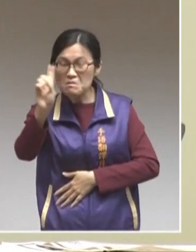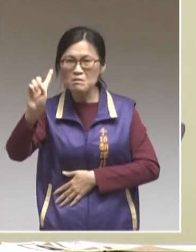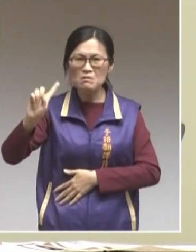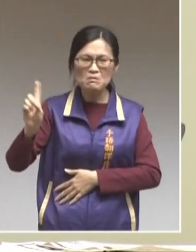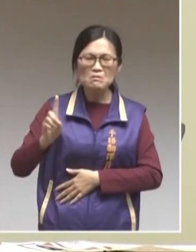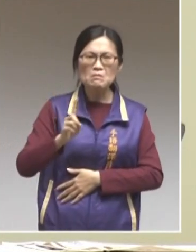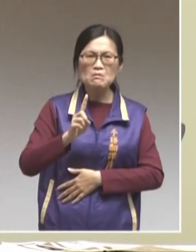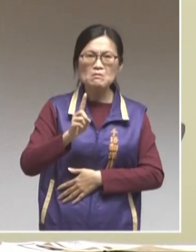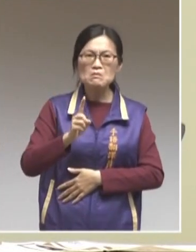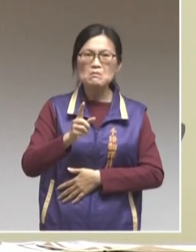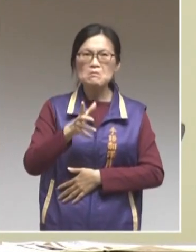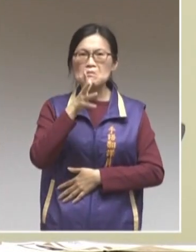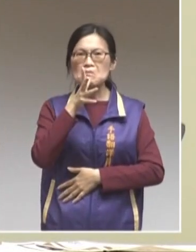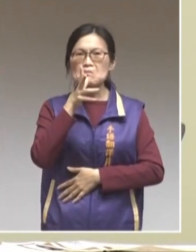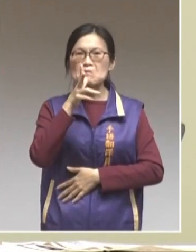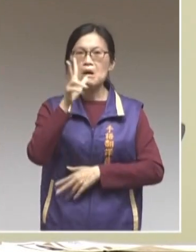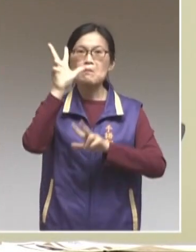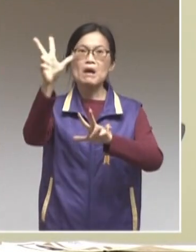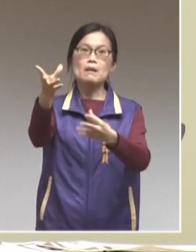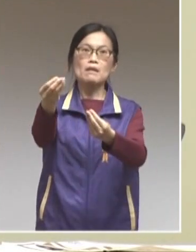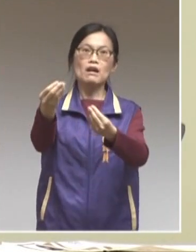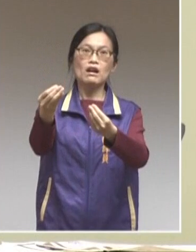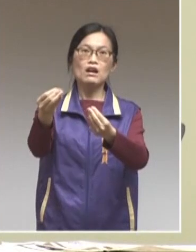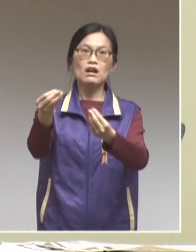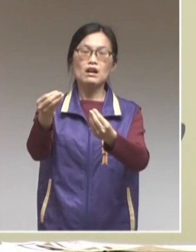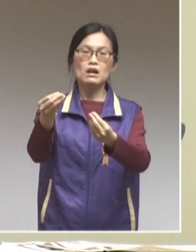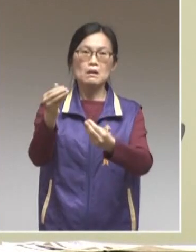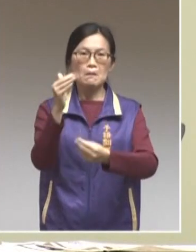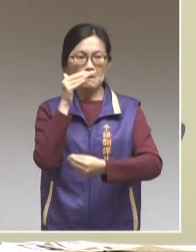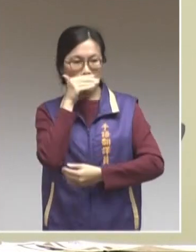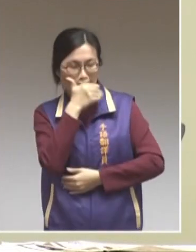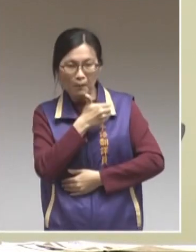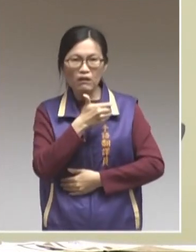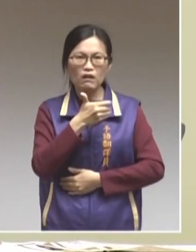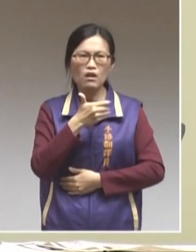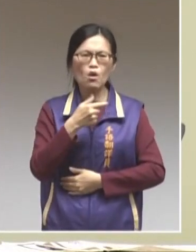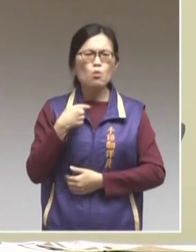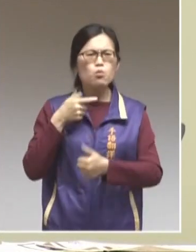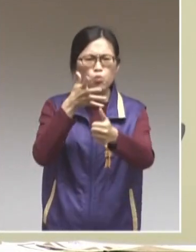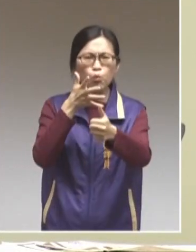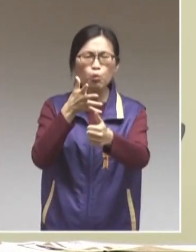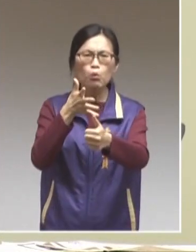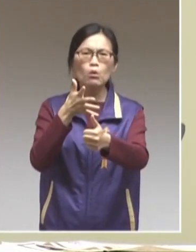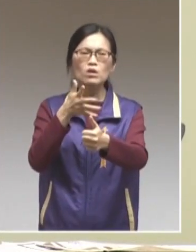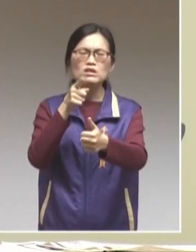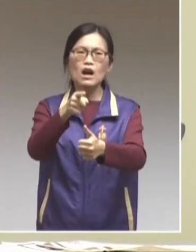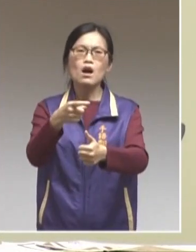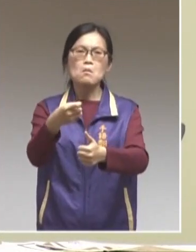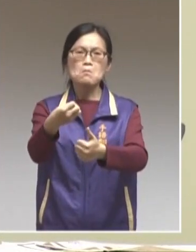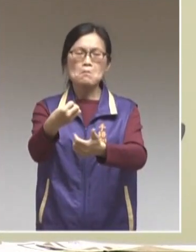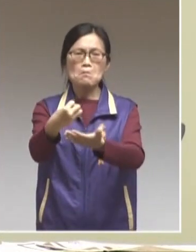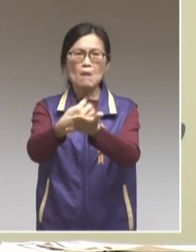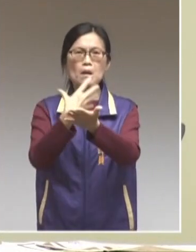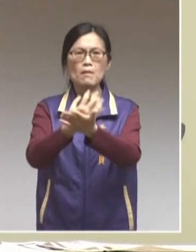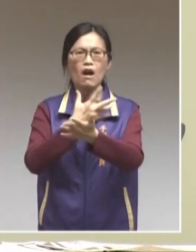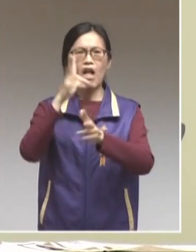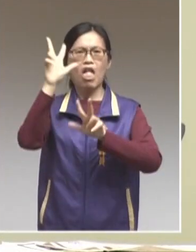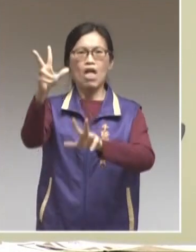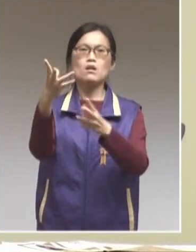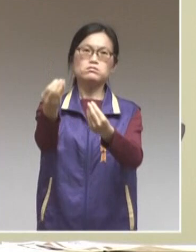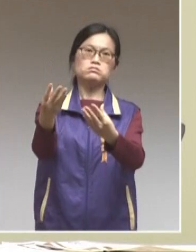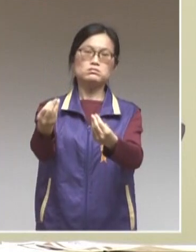的足迹，当我们医疗人在询问的时候，并没有如实来报告，他的这个疫调的